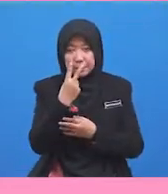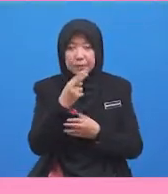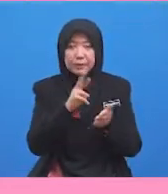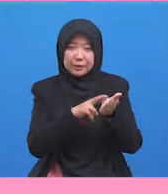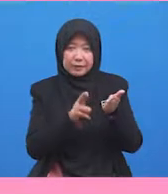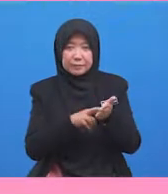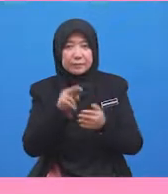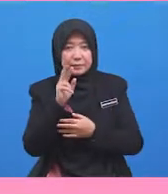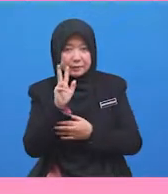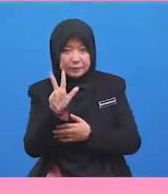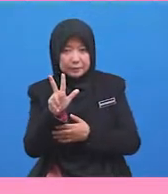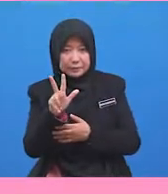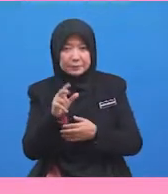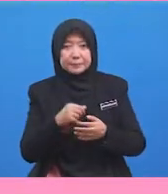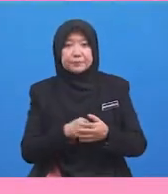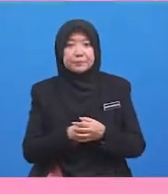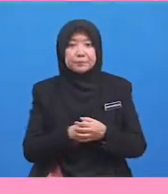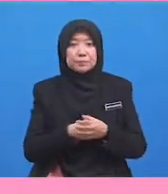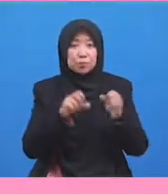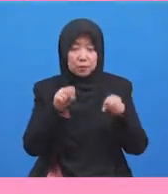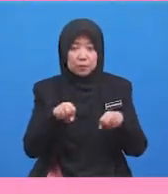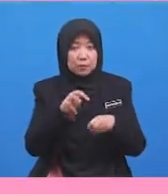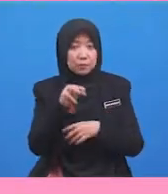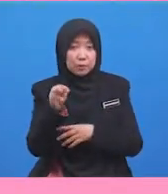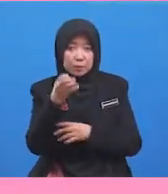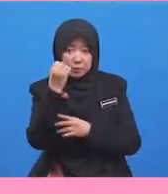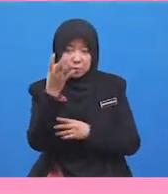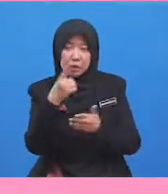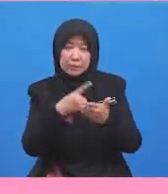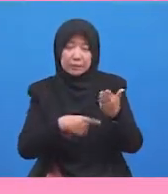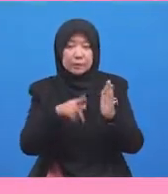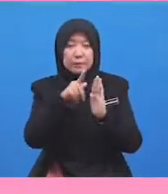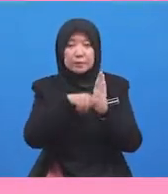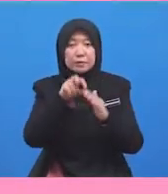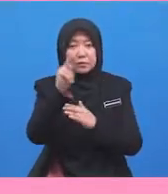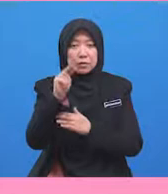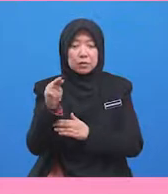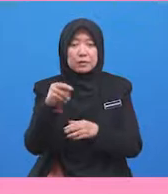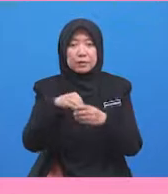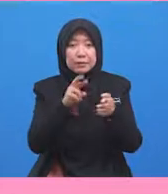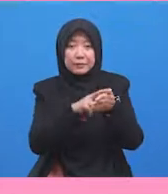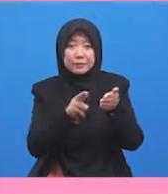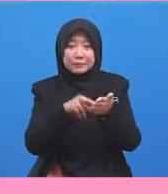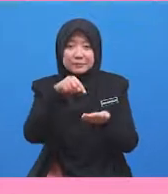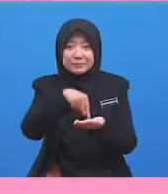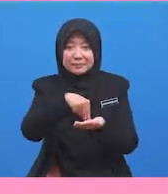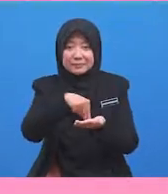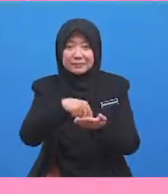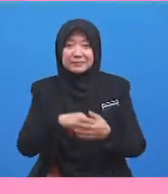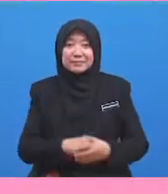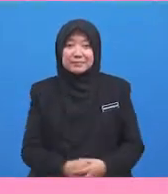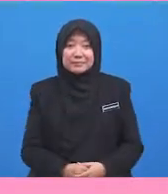ketiga saja bolehkah murid-muridnya tekan beberapa persoalan yang terdapat pada rangka tersebut